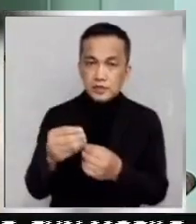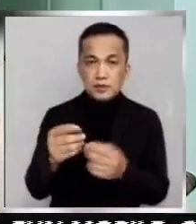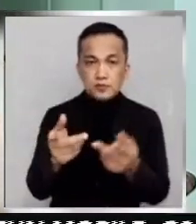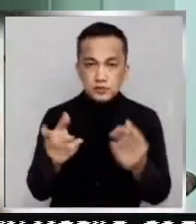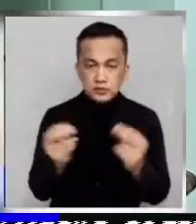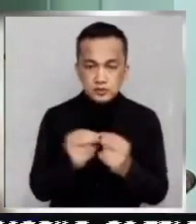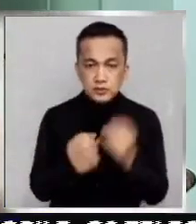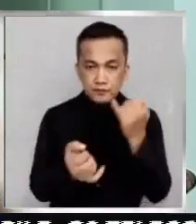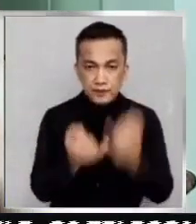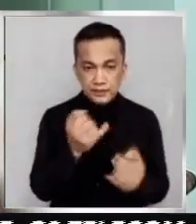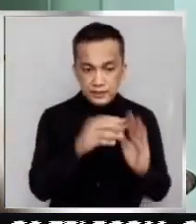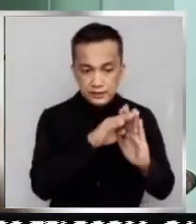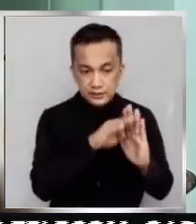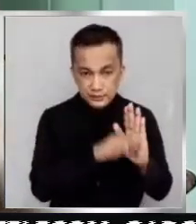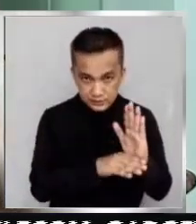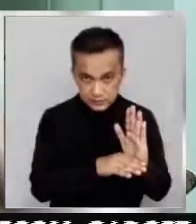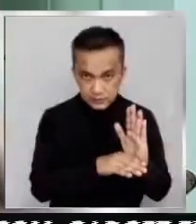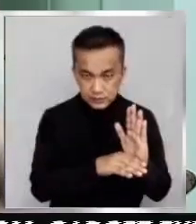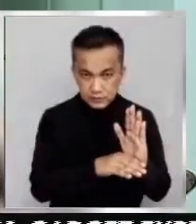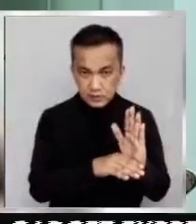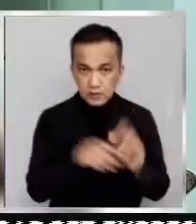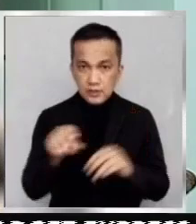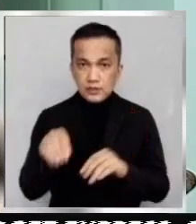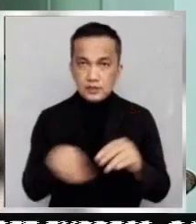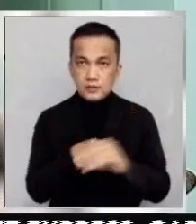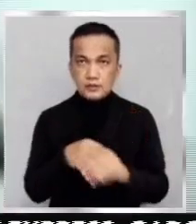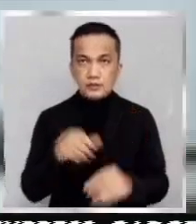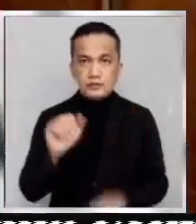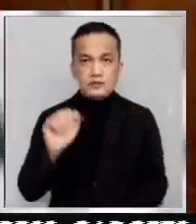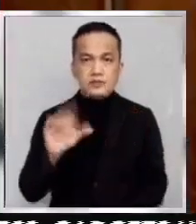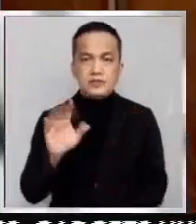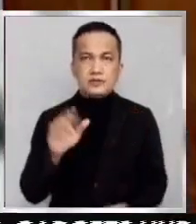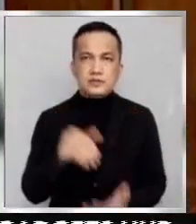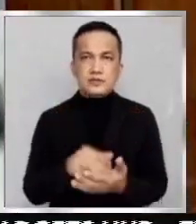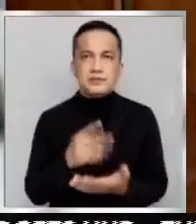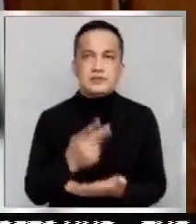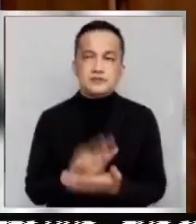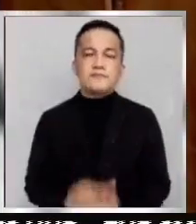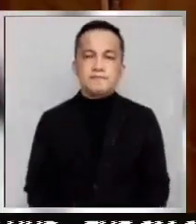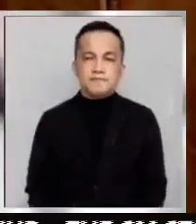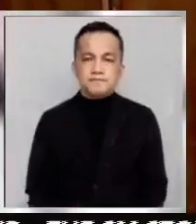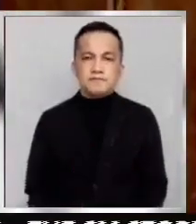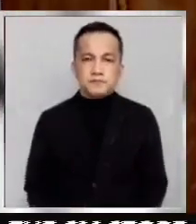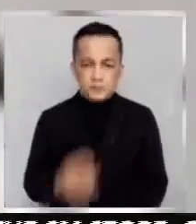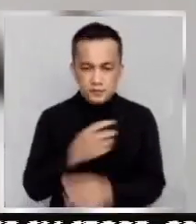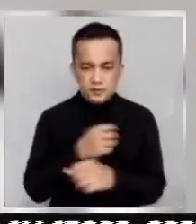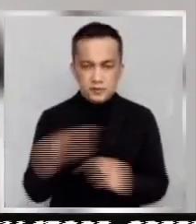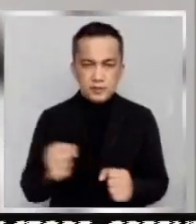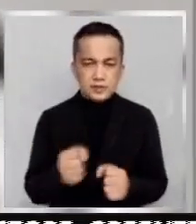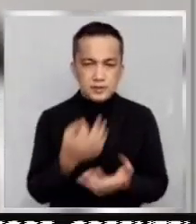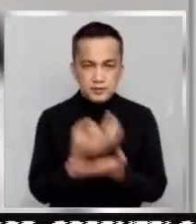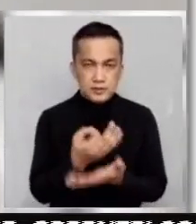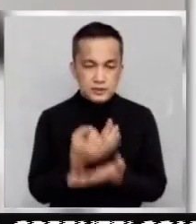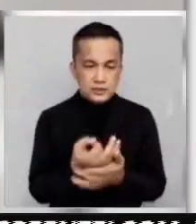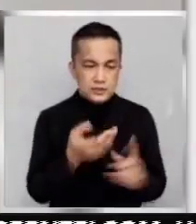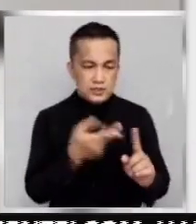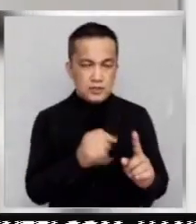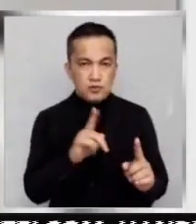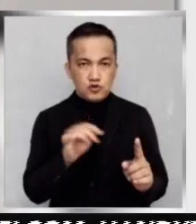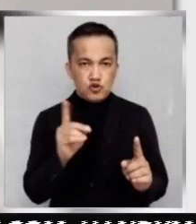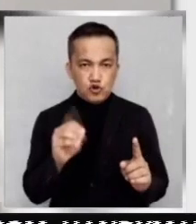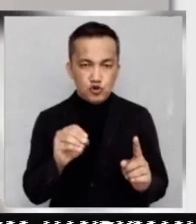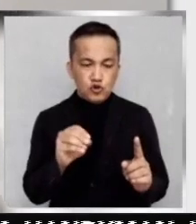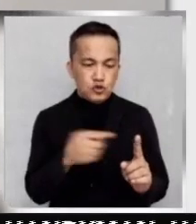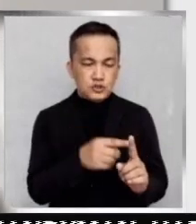list, kapalit po ang 15,000 pesos. Nabawi rin ang entrapment money kay Abordo na nakuhanan din umano